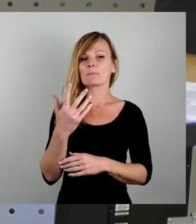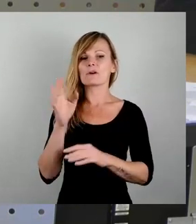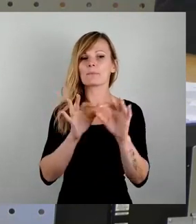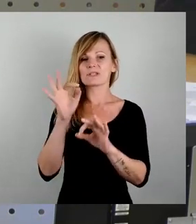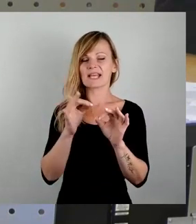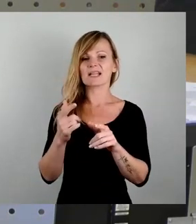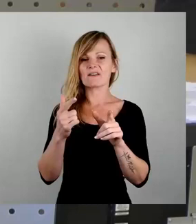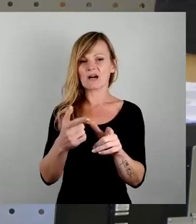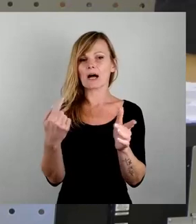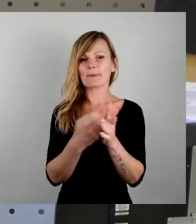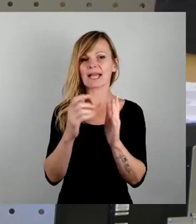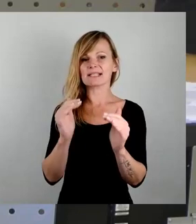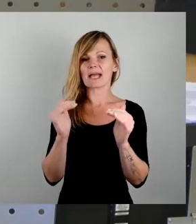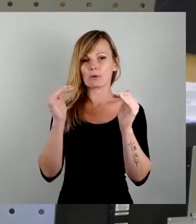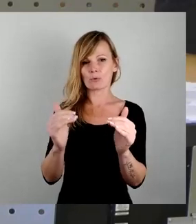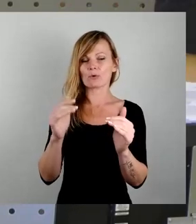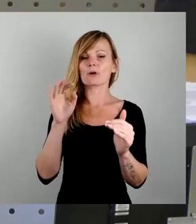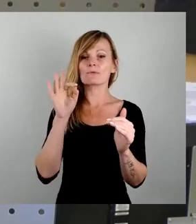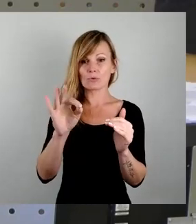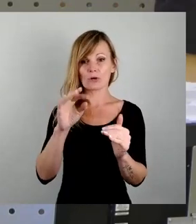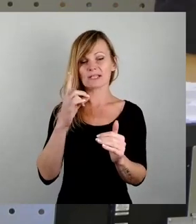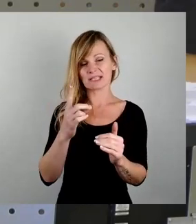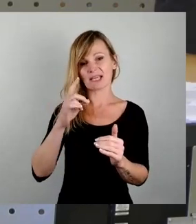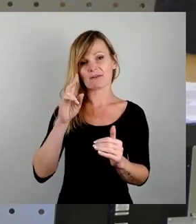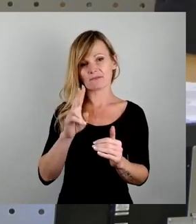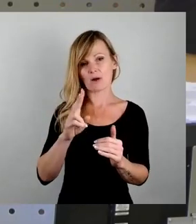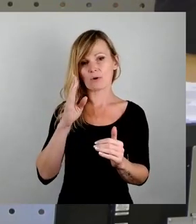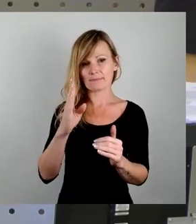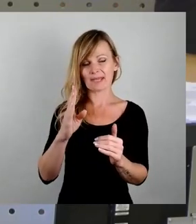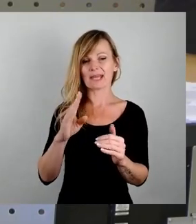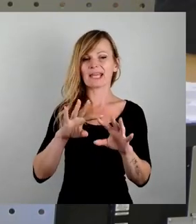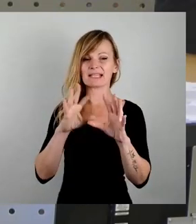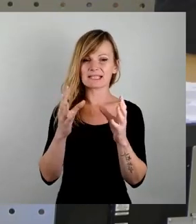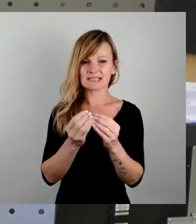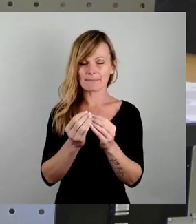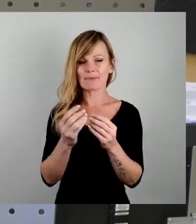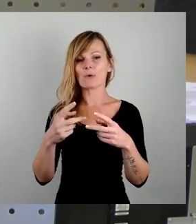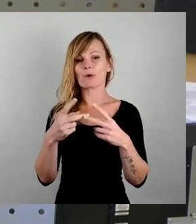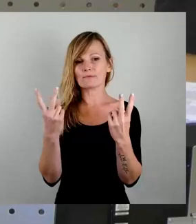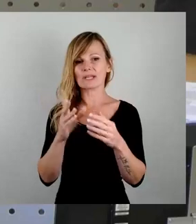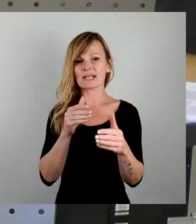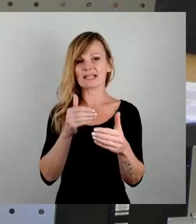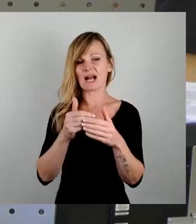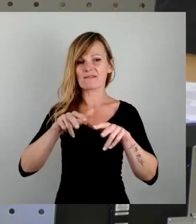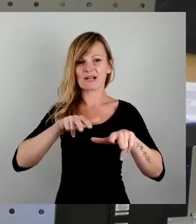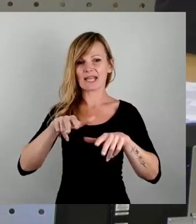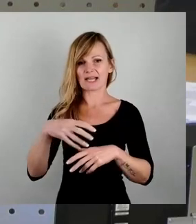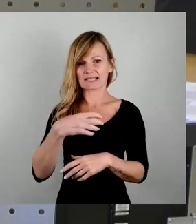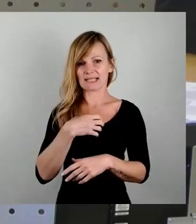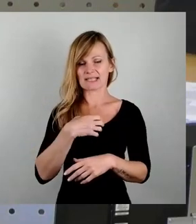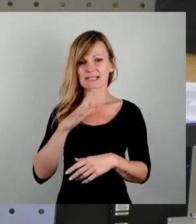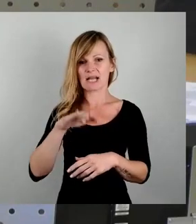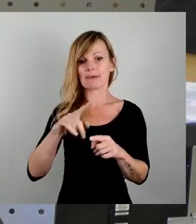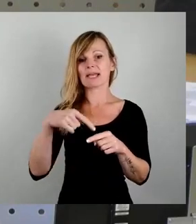Fahrpreiserhöhung für die DVB, insgesamt für den öffentlichen Nahverkehr in Dresden, ab Frühjahr des